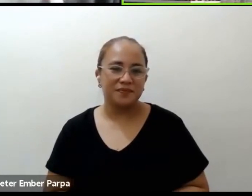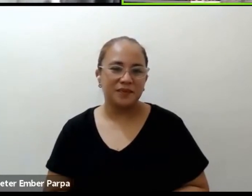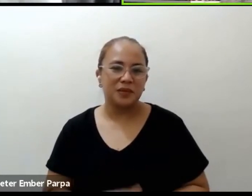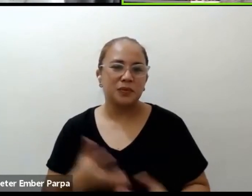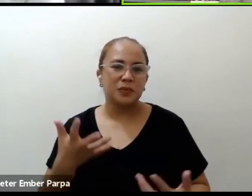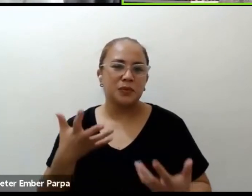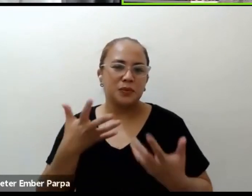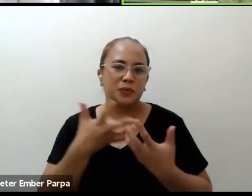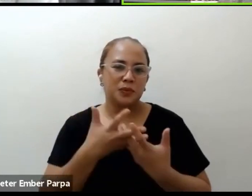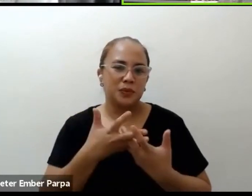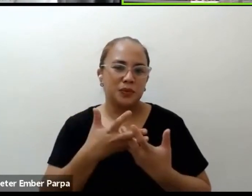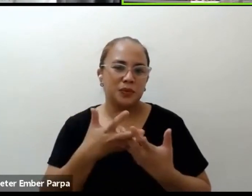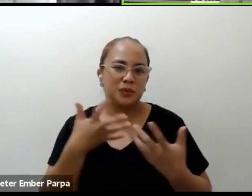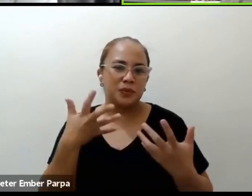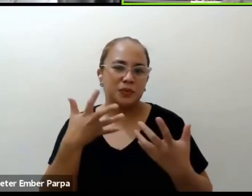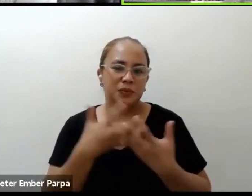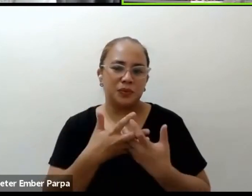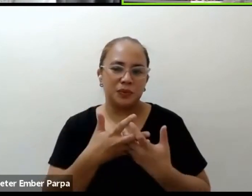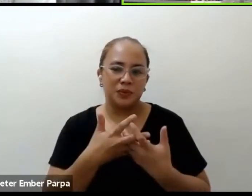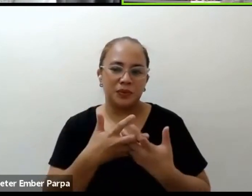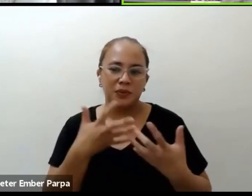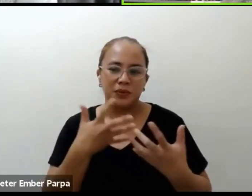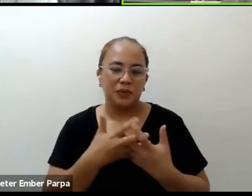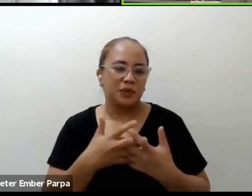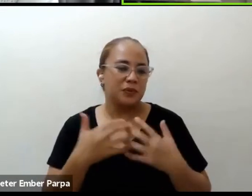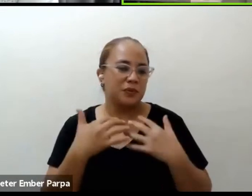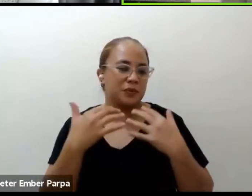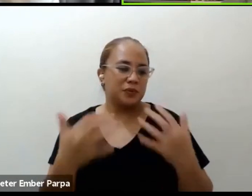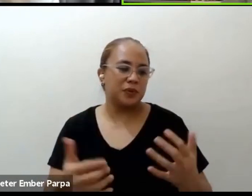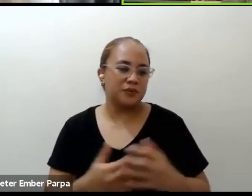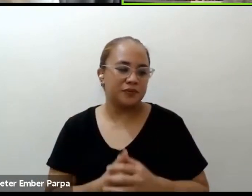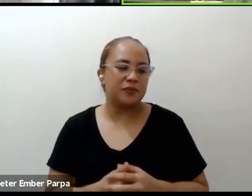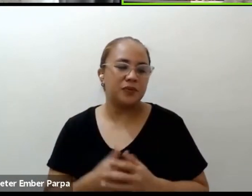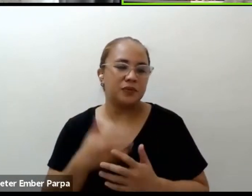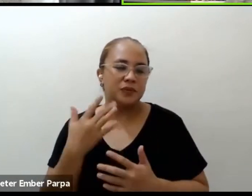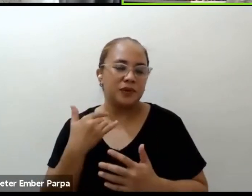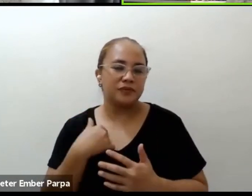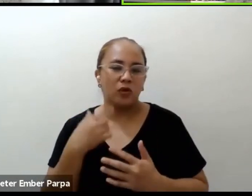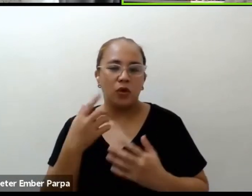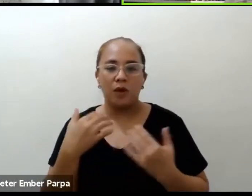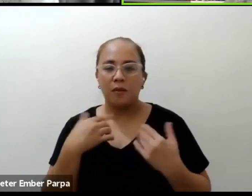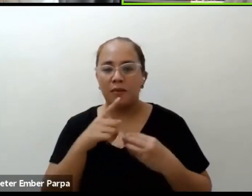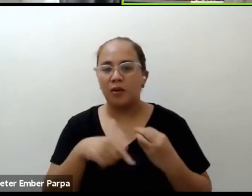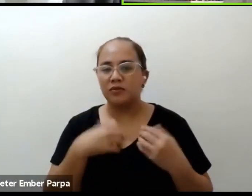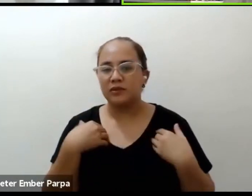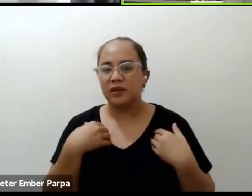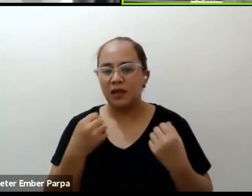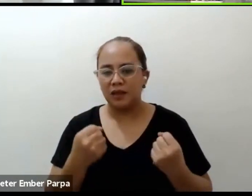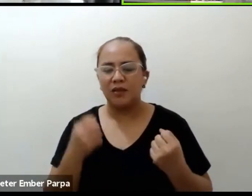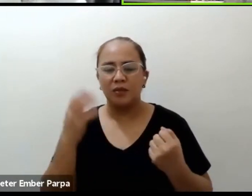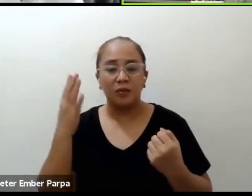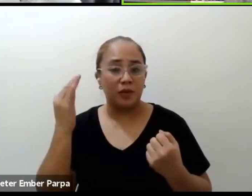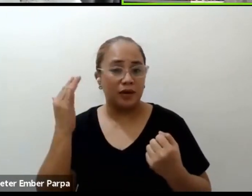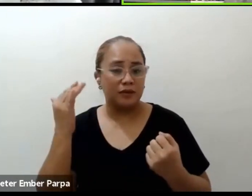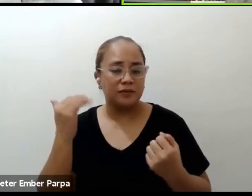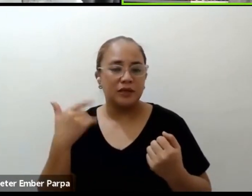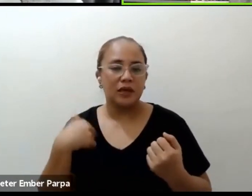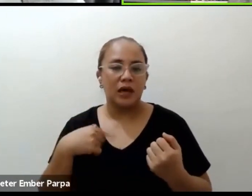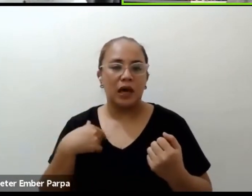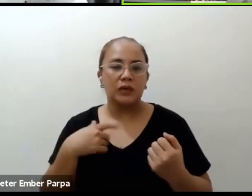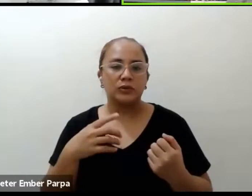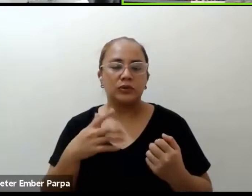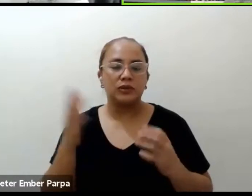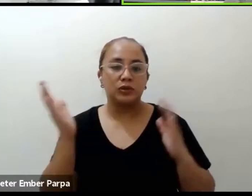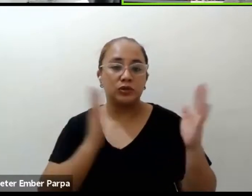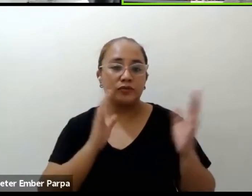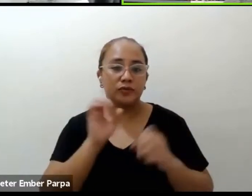akmang-akma din itong forum natin, no, tungkol nga sa kalusugan, kasi alam natin na the frontline workers,